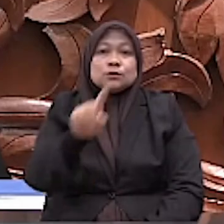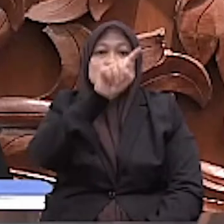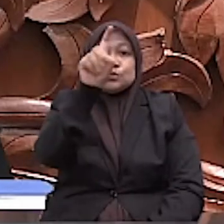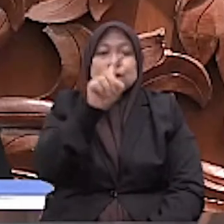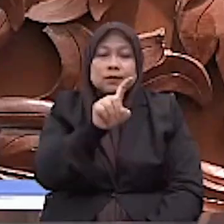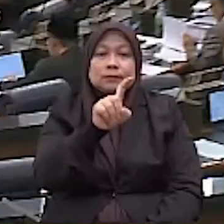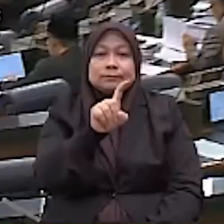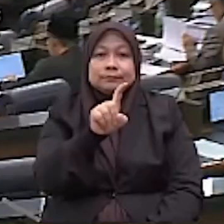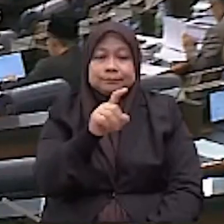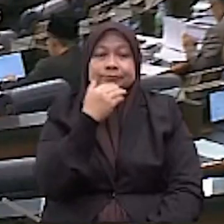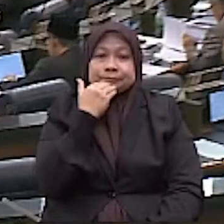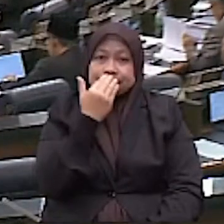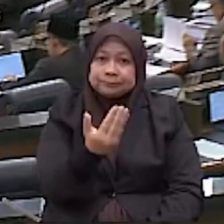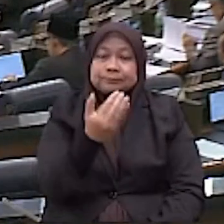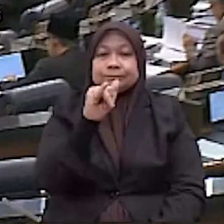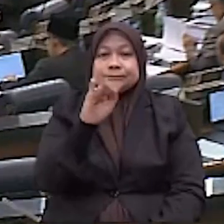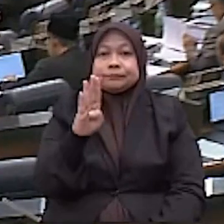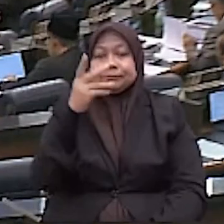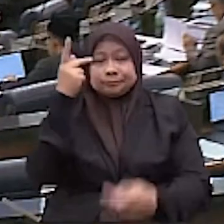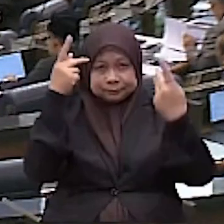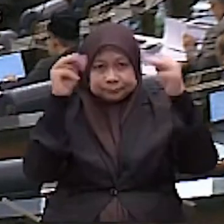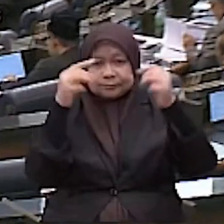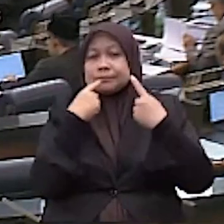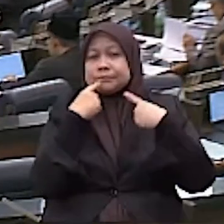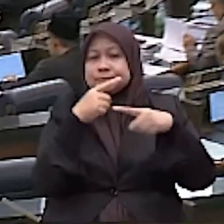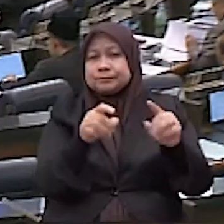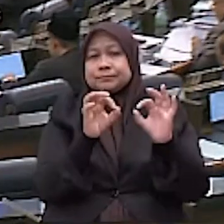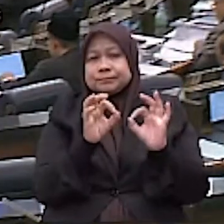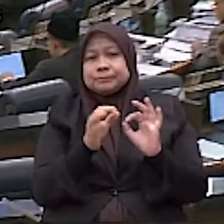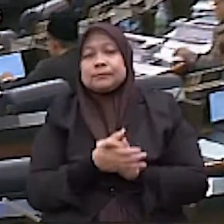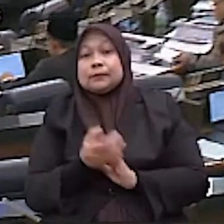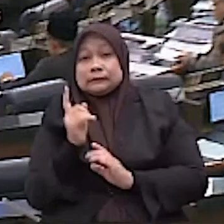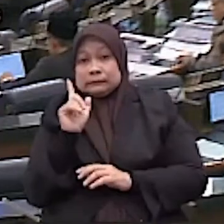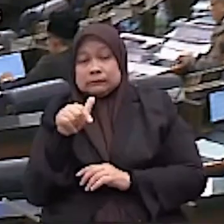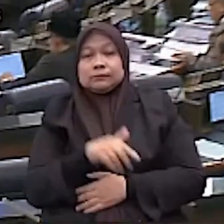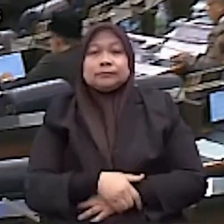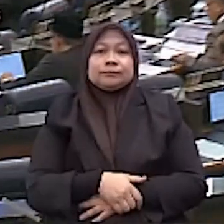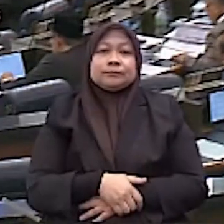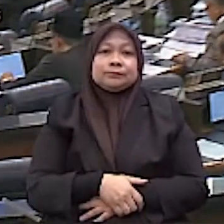tuannya Terima kasih perdana menteri di atas jawaban yang diberikan